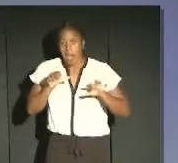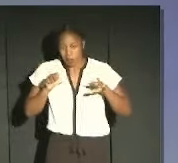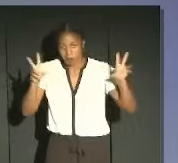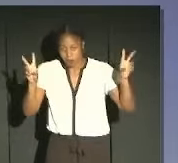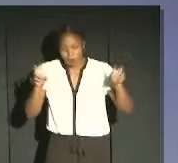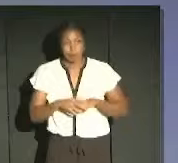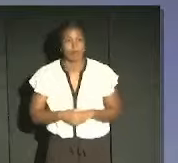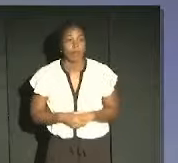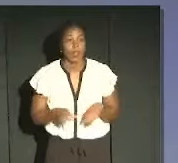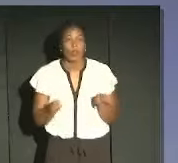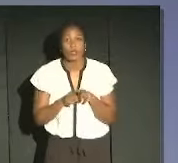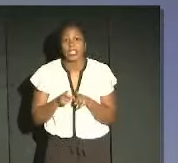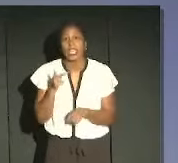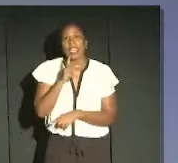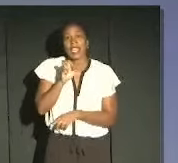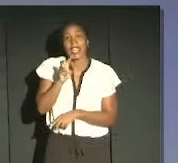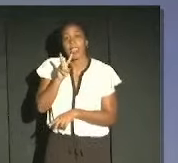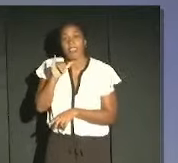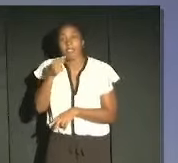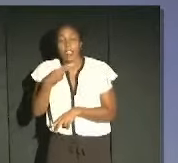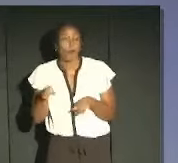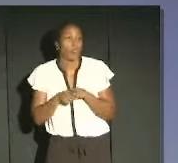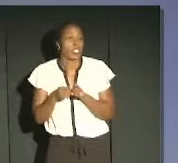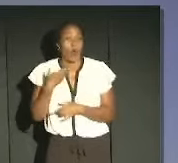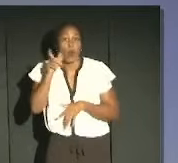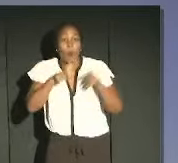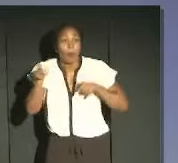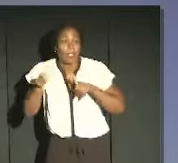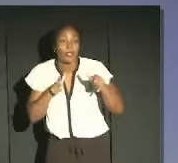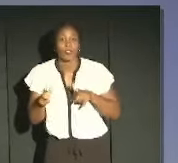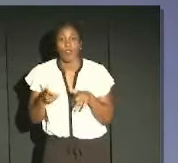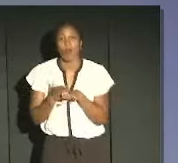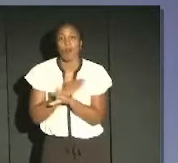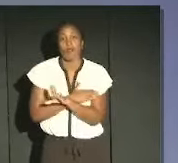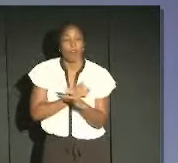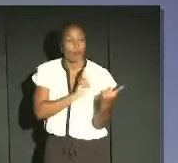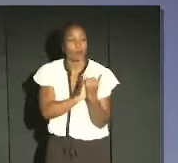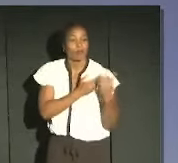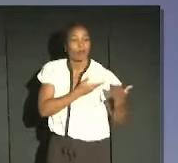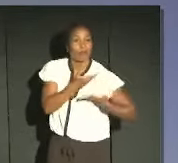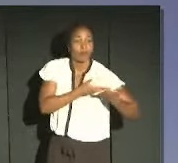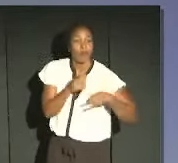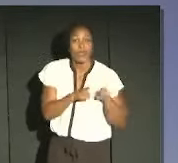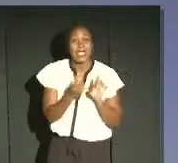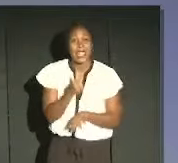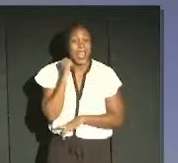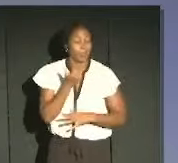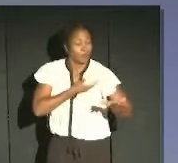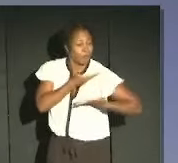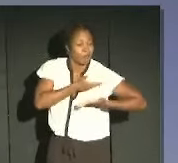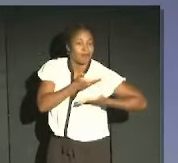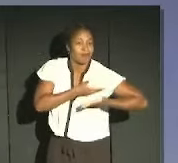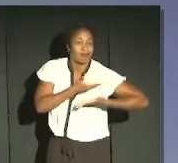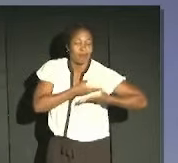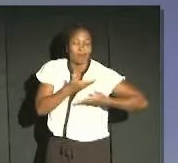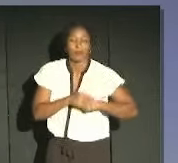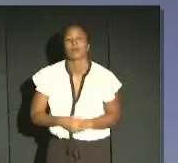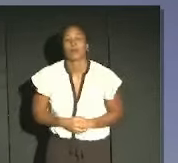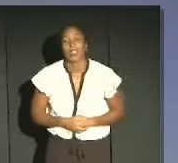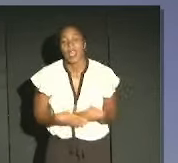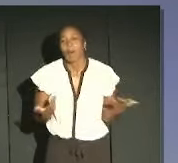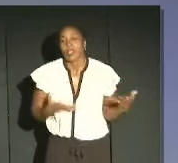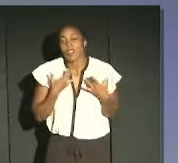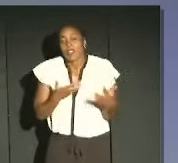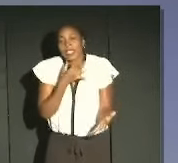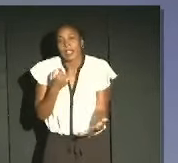tous ceux qui sont dans la salle qu'on a rencontré notamment et avec qui on a longuement échangé hier et je dois dire ma